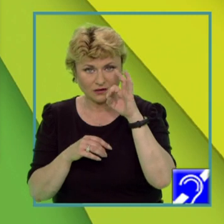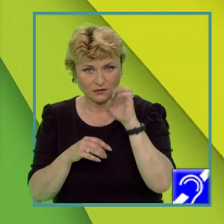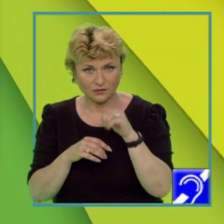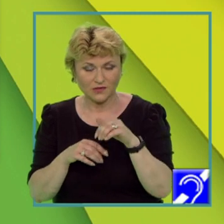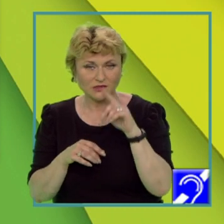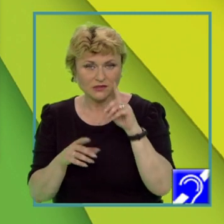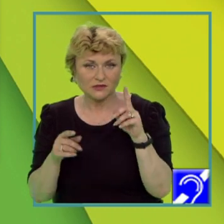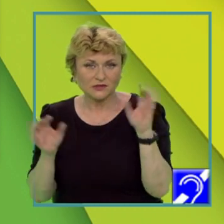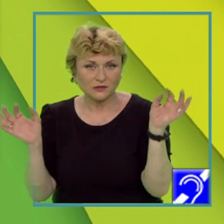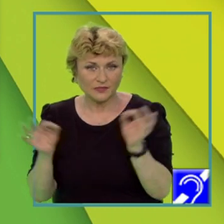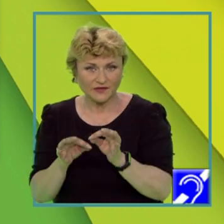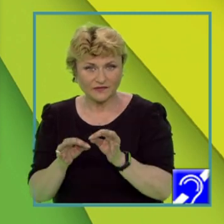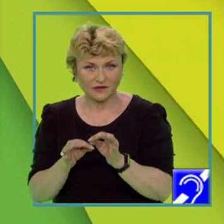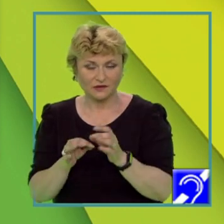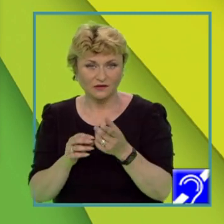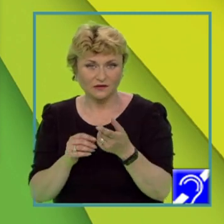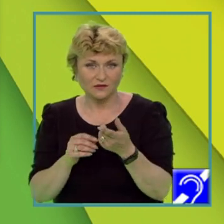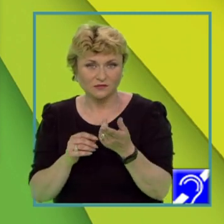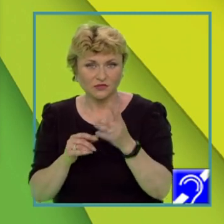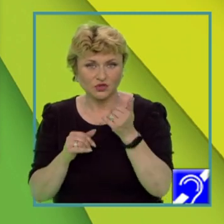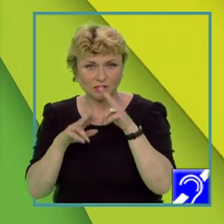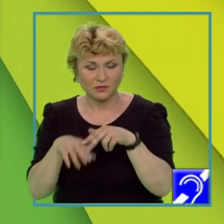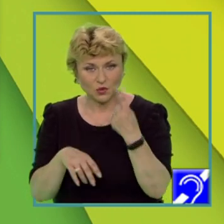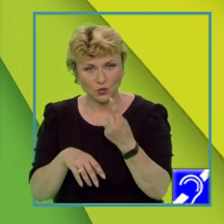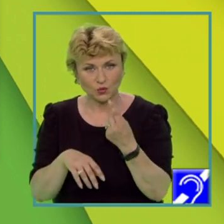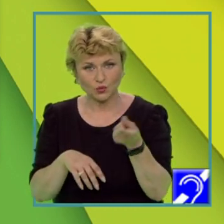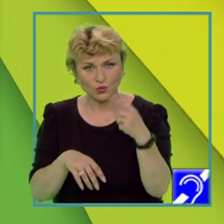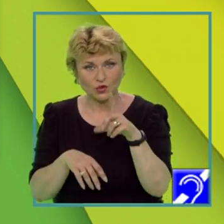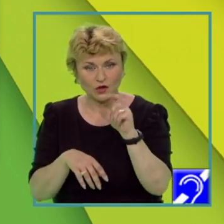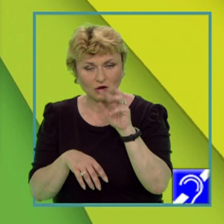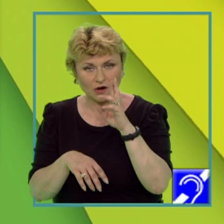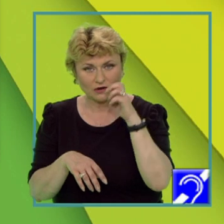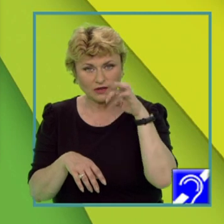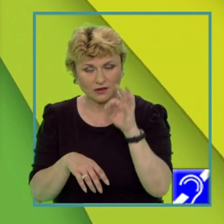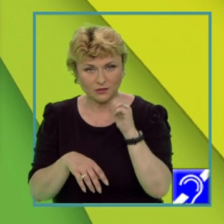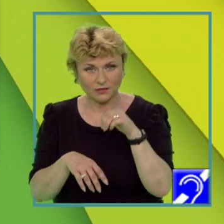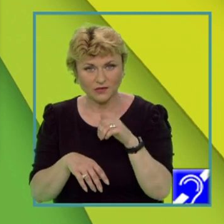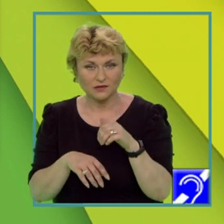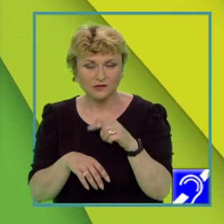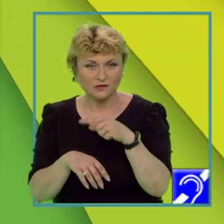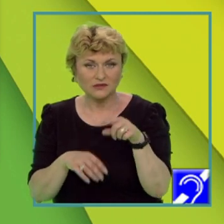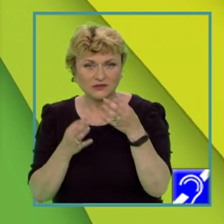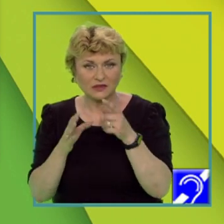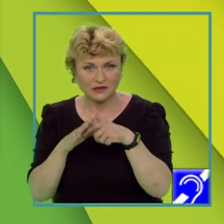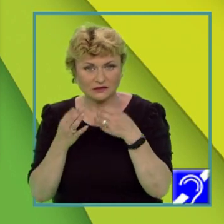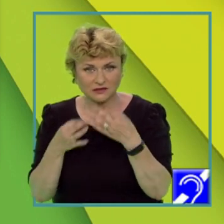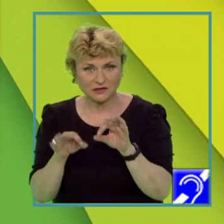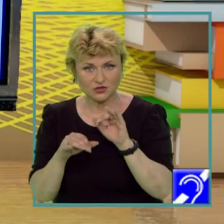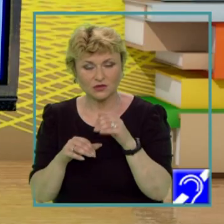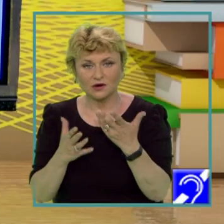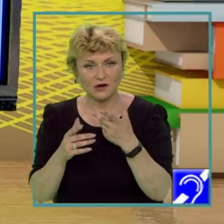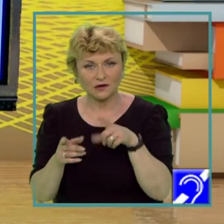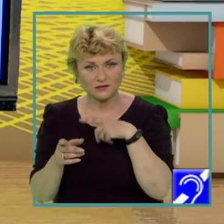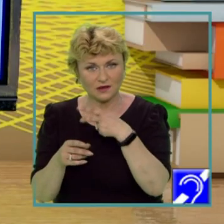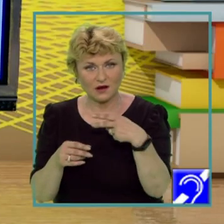simplifică cu acest logo is a Small din cinci pe doi și rămâne 1 supra logaritm zecimal din 10 adică unul pe unul care este egal cu unu